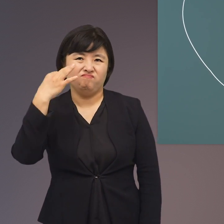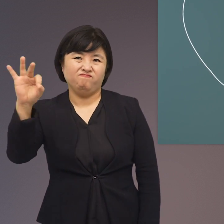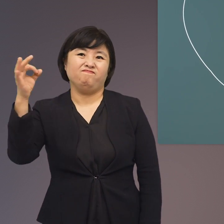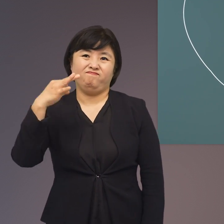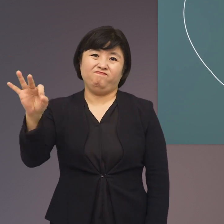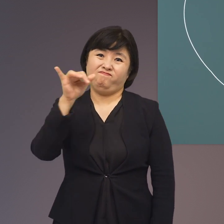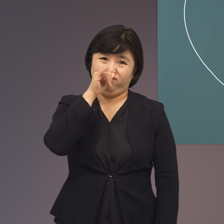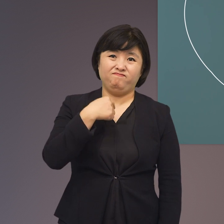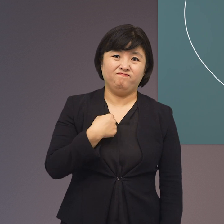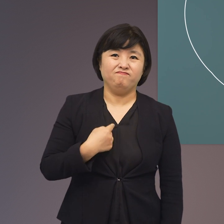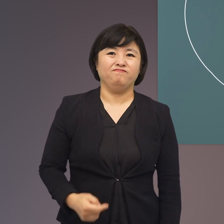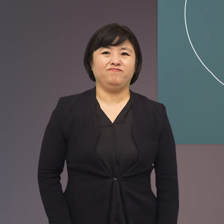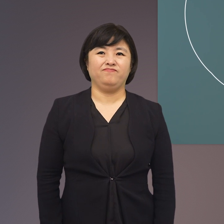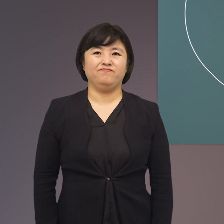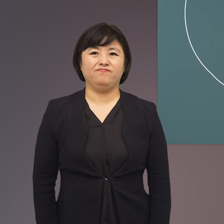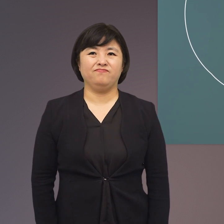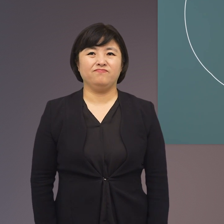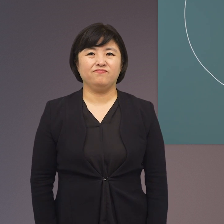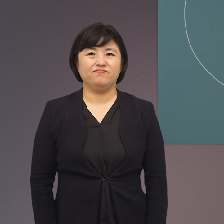받아들이려고 노력하고 있습니다.